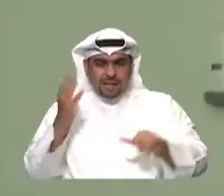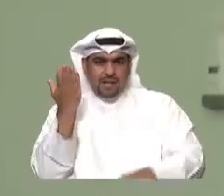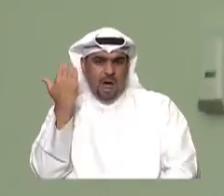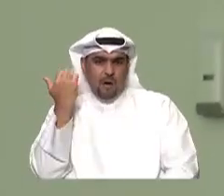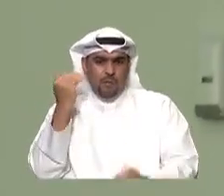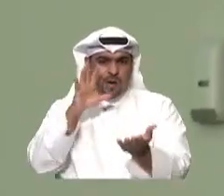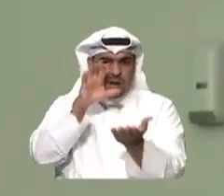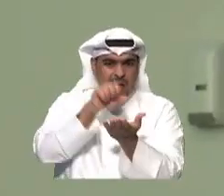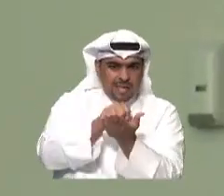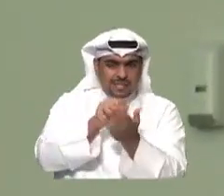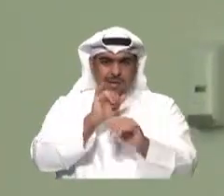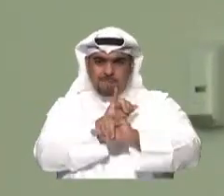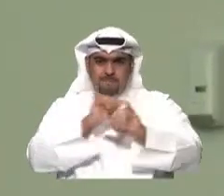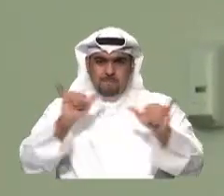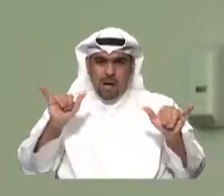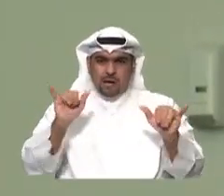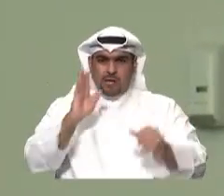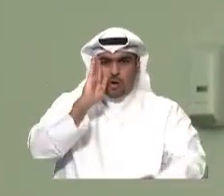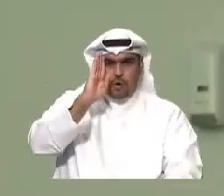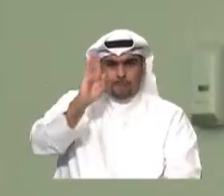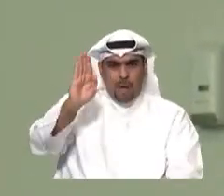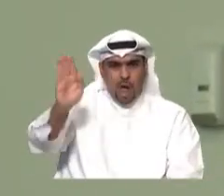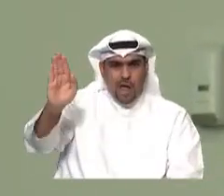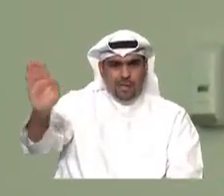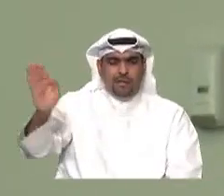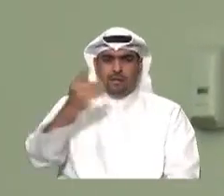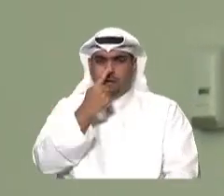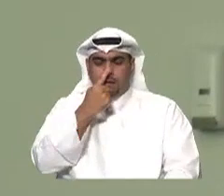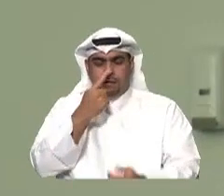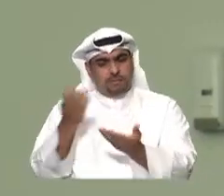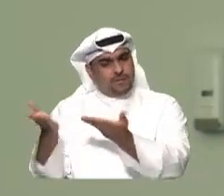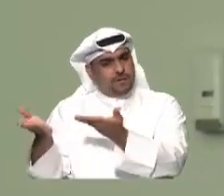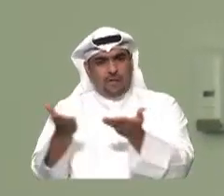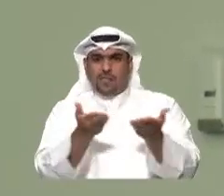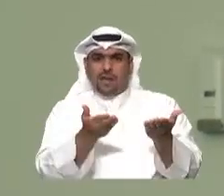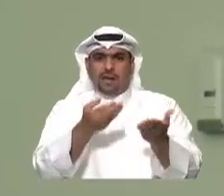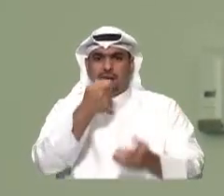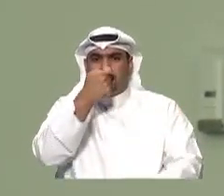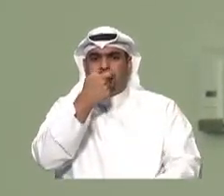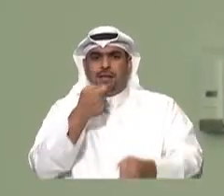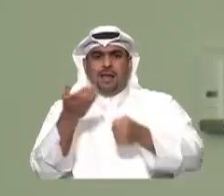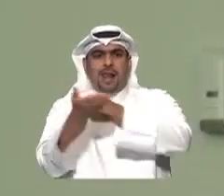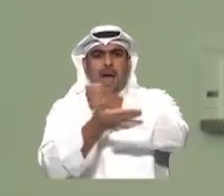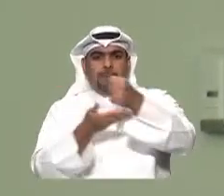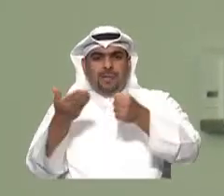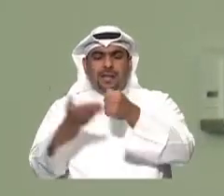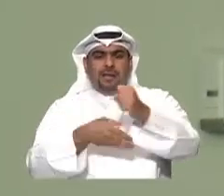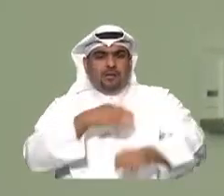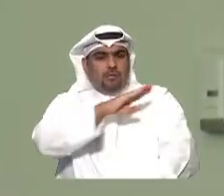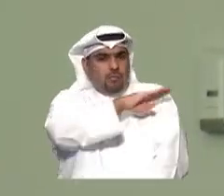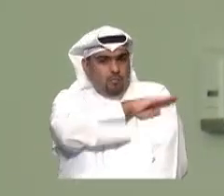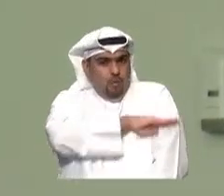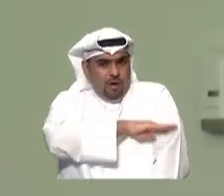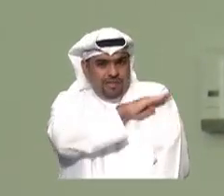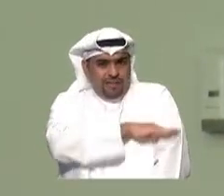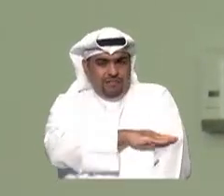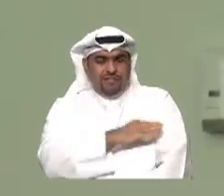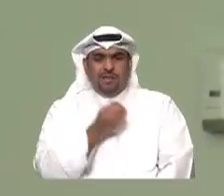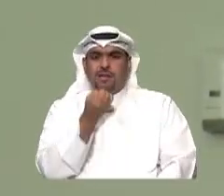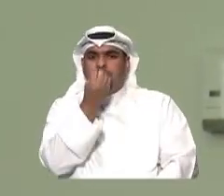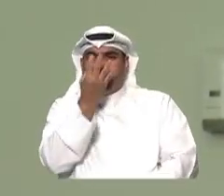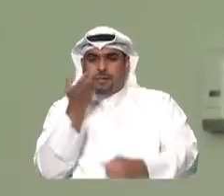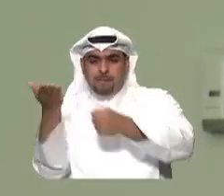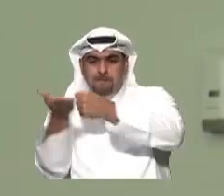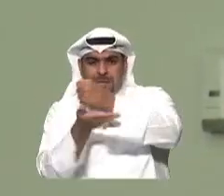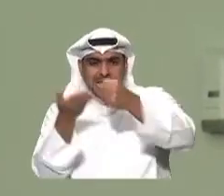المختلفة، لأن أقرب واحد غير اللي بالعبدلي مجموعة الصغيرة اللي هني أقرب واحد يعتبر في يعني نسبيا